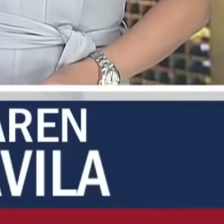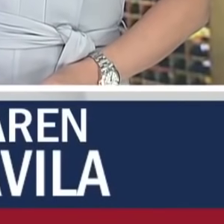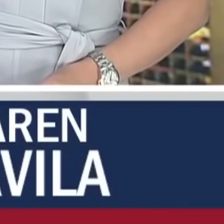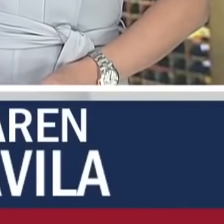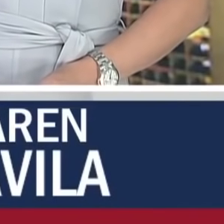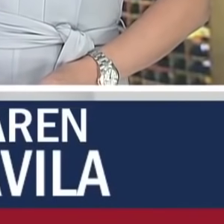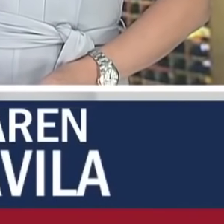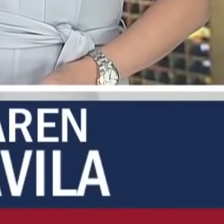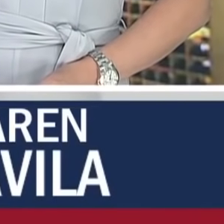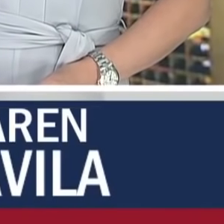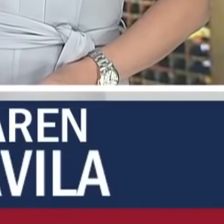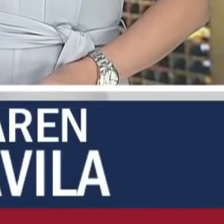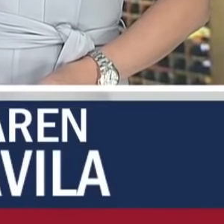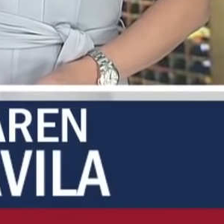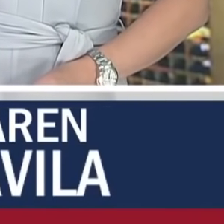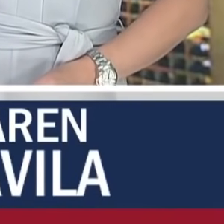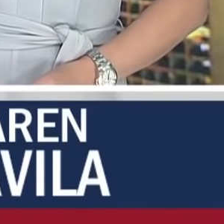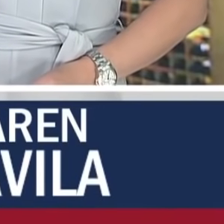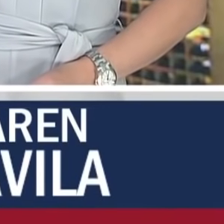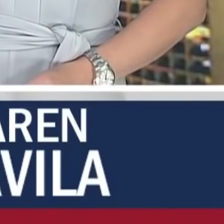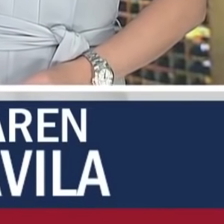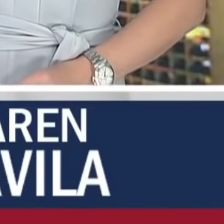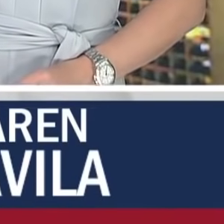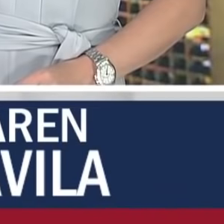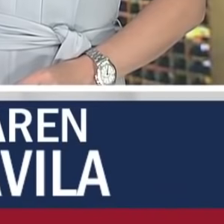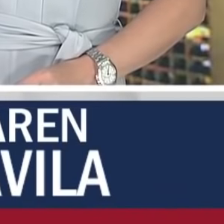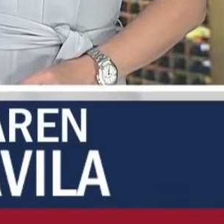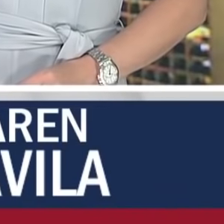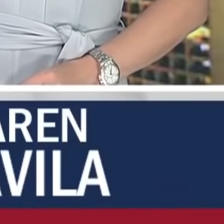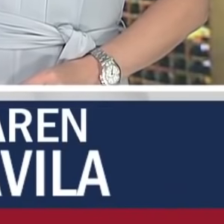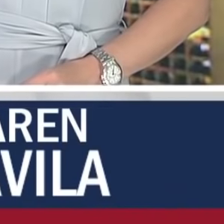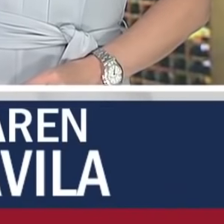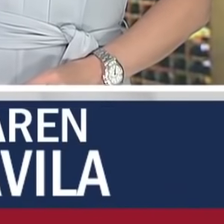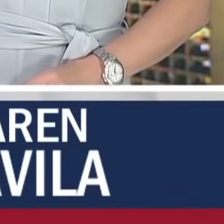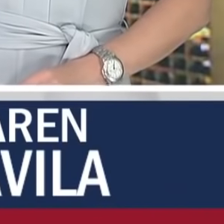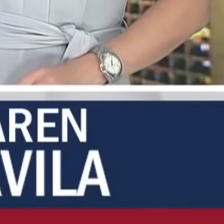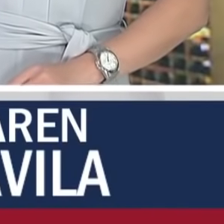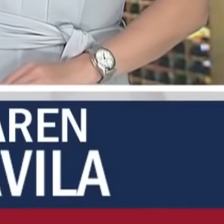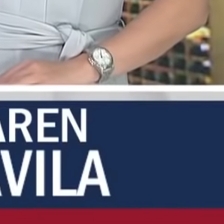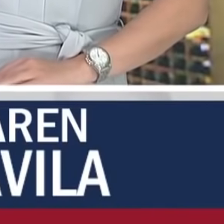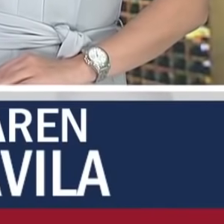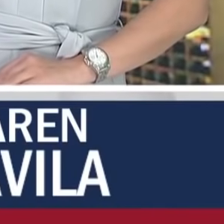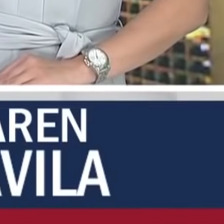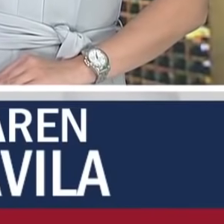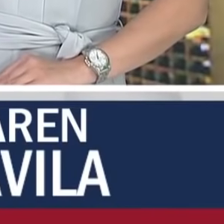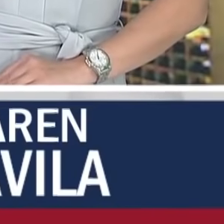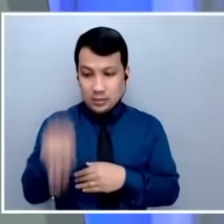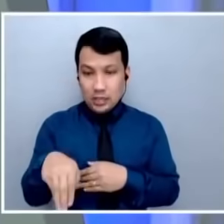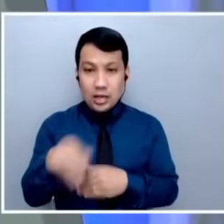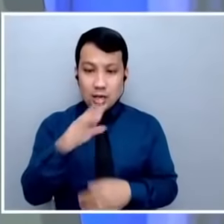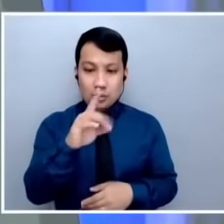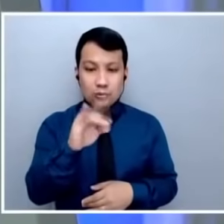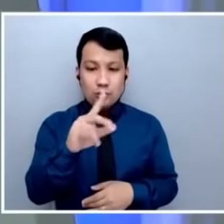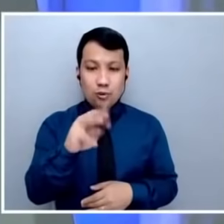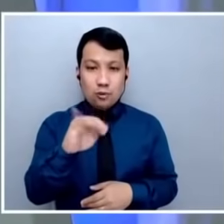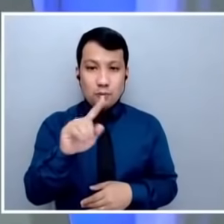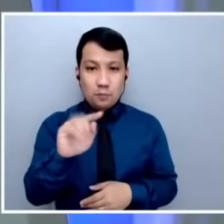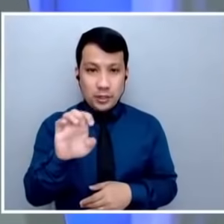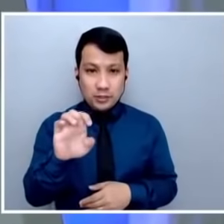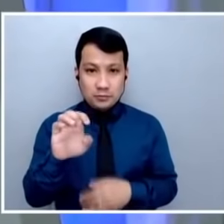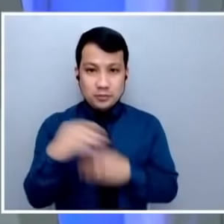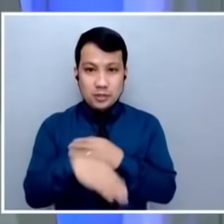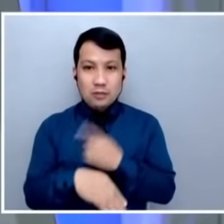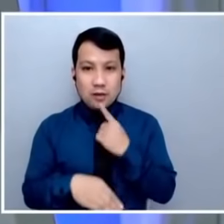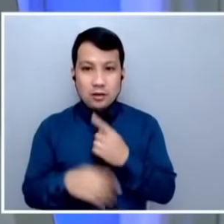Magandang gabi, bayan. Unahin natin ang balitaan sa Dolomite Beach. Sinibak sa pwesto ni DNR Secretary